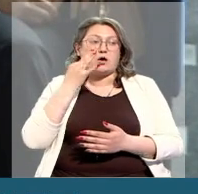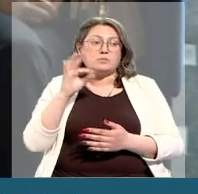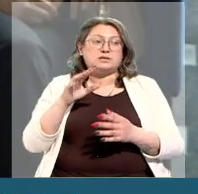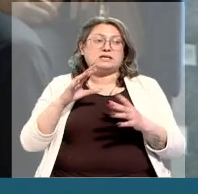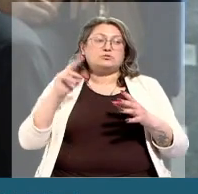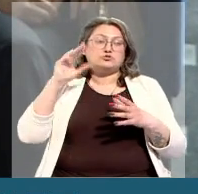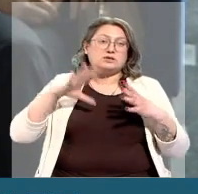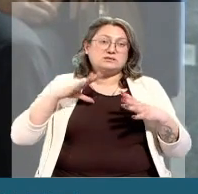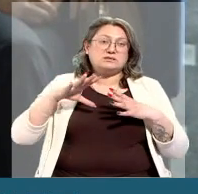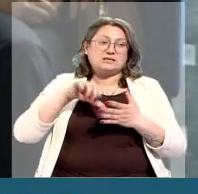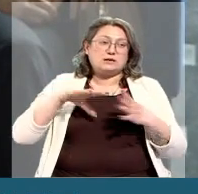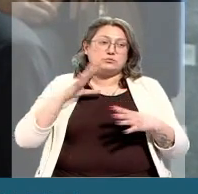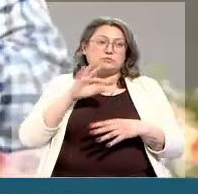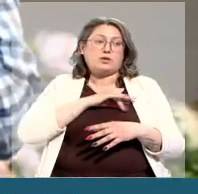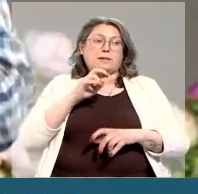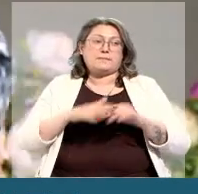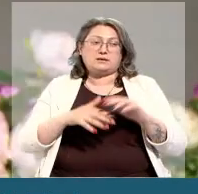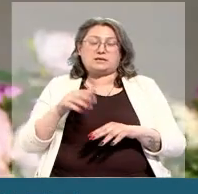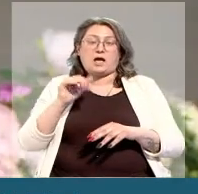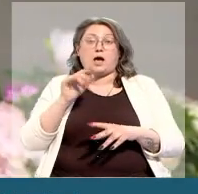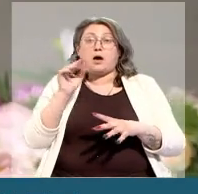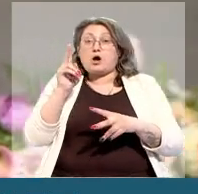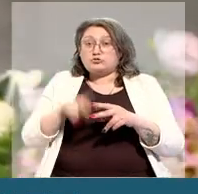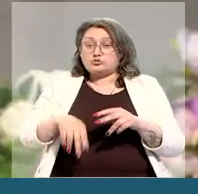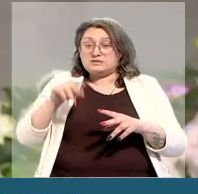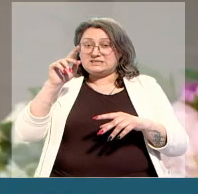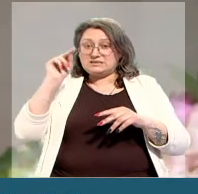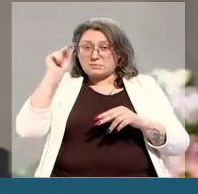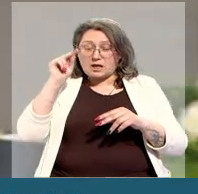участники тренинга теперь будут использовать на практике, а по окончании